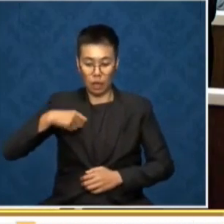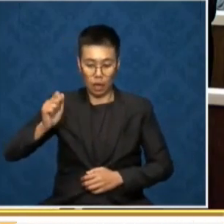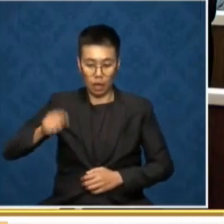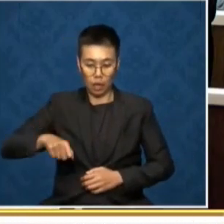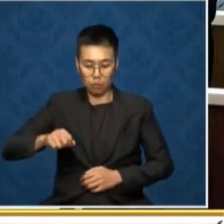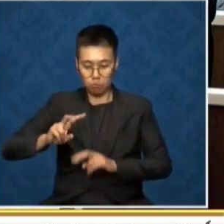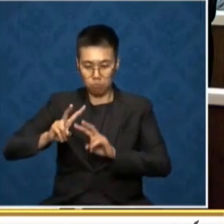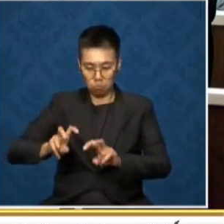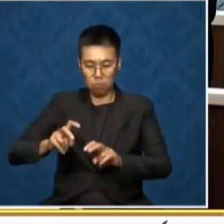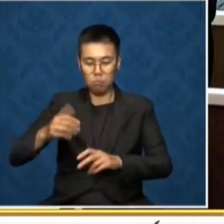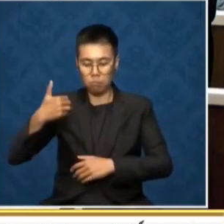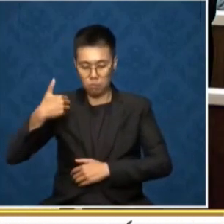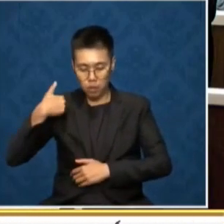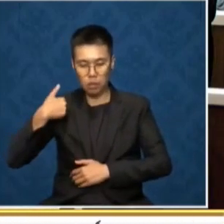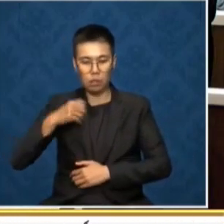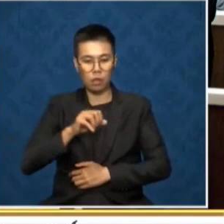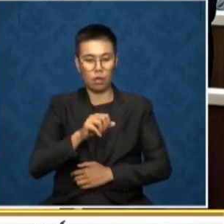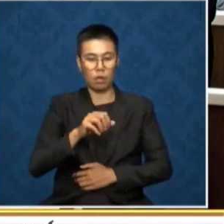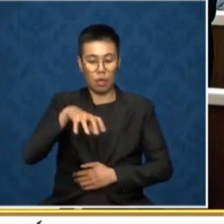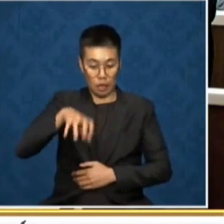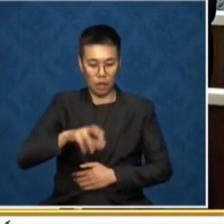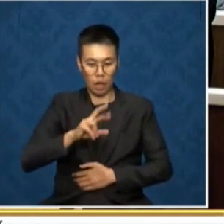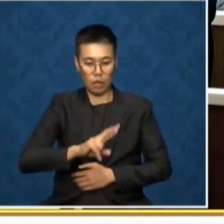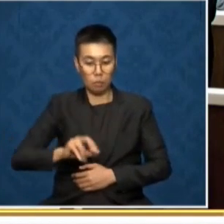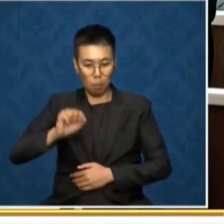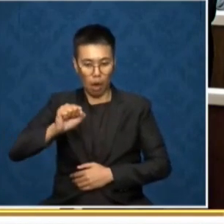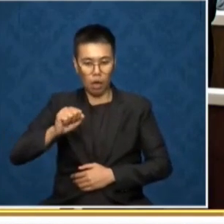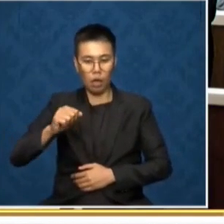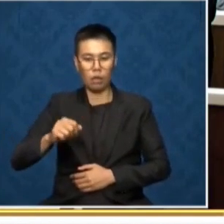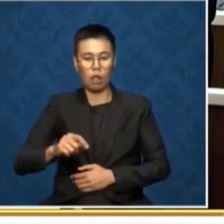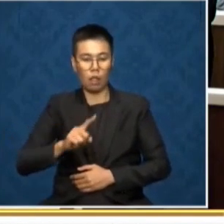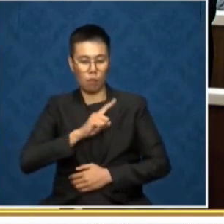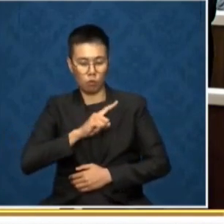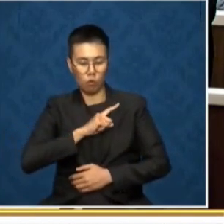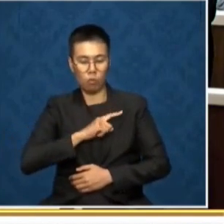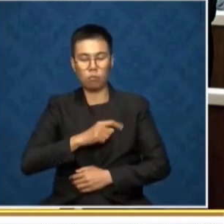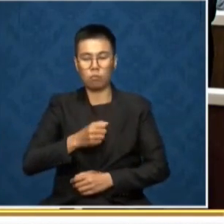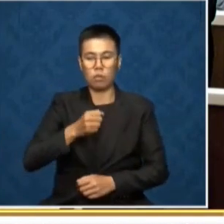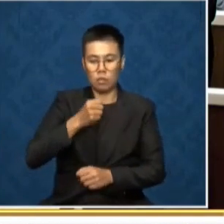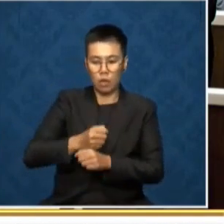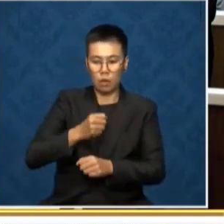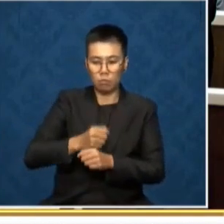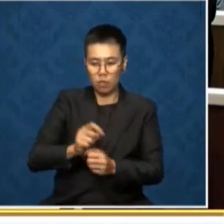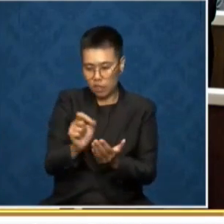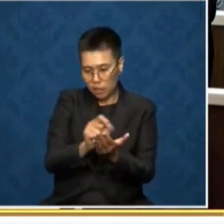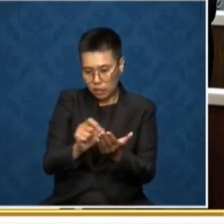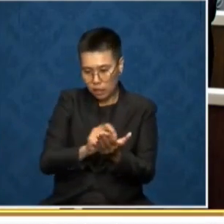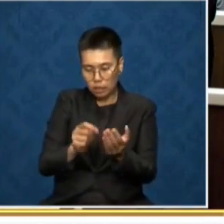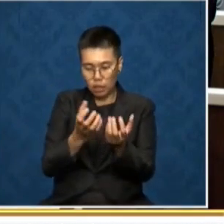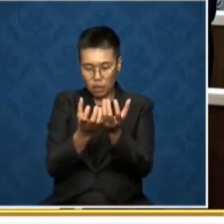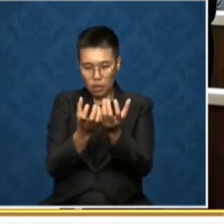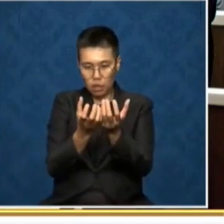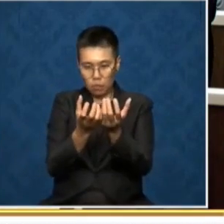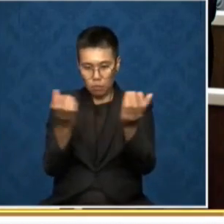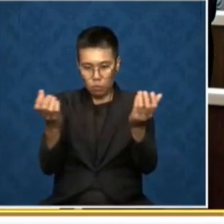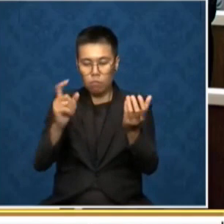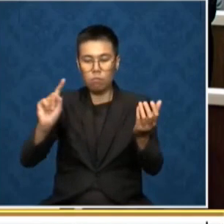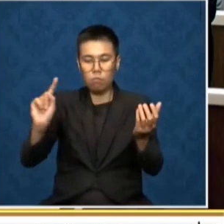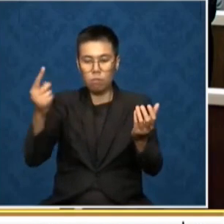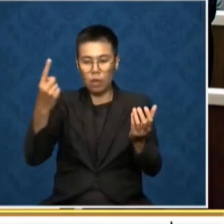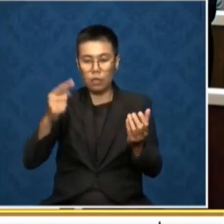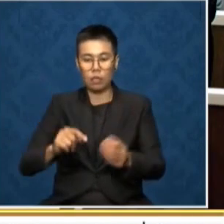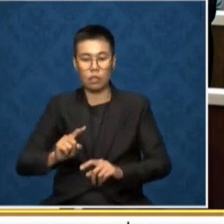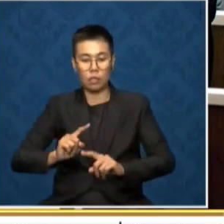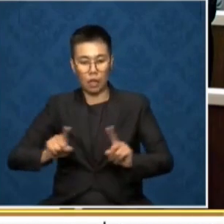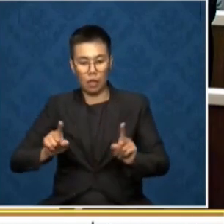ารัฐสภามีอำนาจและหน้าที่จัดทำรัฐธรรมนูญฉบับใหม่ได้แต่ต้องทำมติ